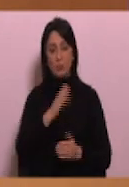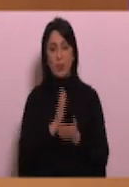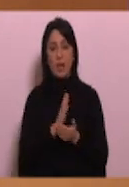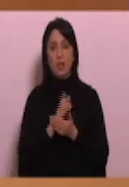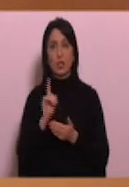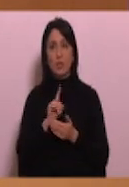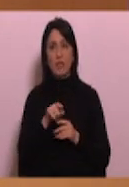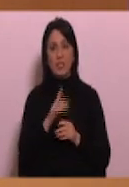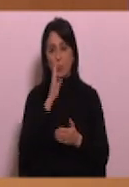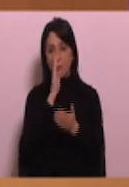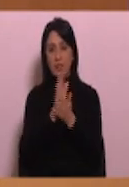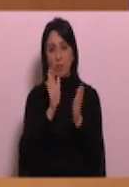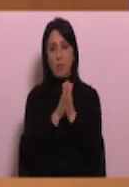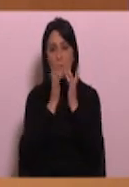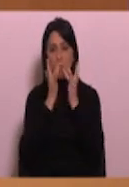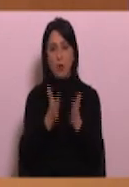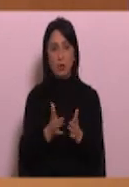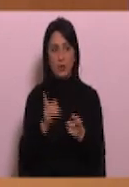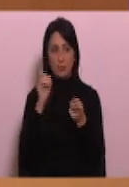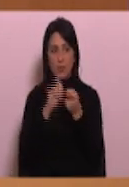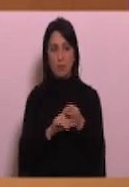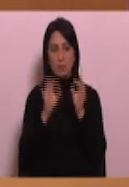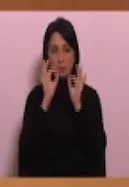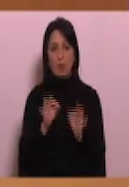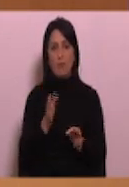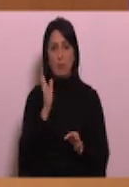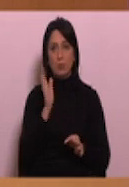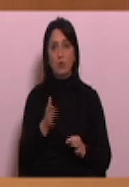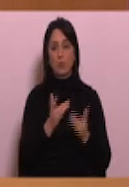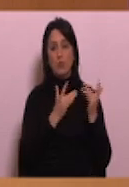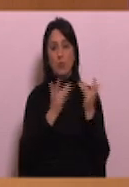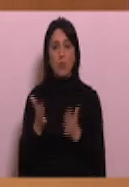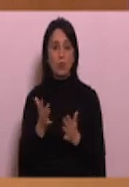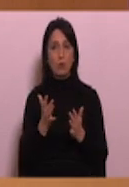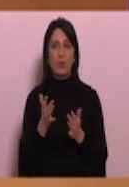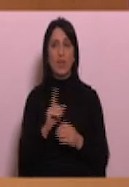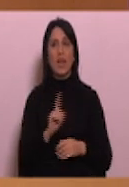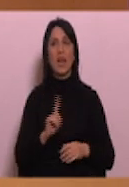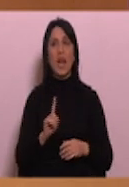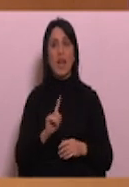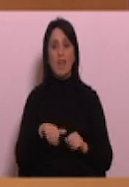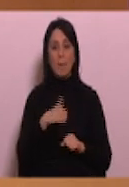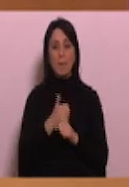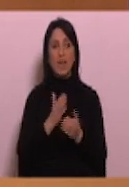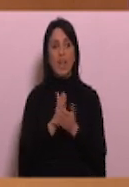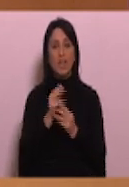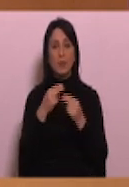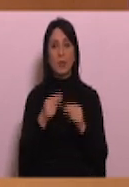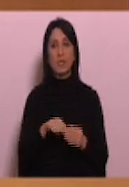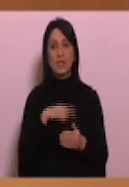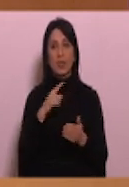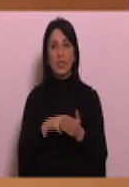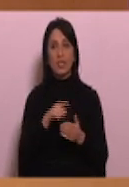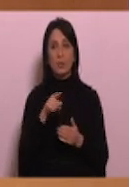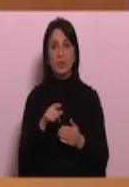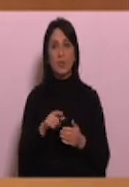რომ ეს პირდაპირ თქვენ სფეროს ეხება მიზანშედეგობრივად, მოითხოვოთ რაღაცა პრიორიტეტი მიეცეს ამ საკითხს, იმიტომ